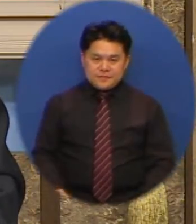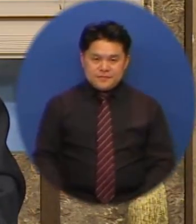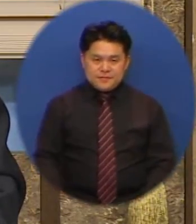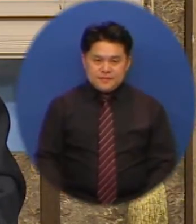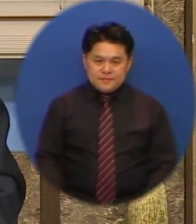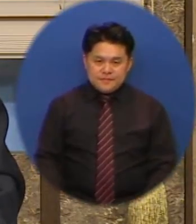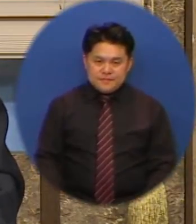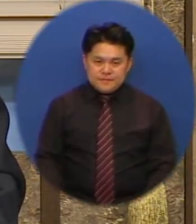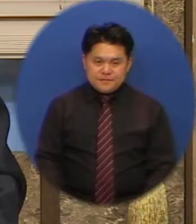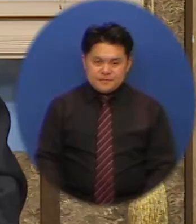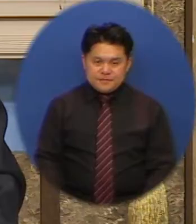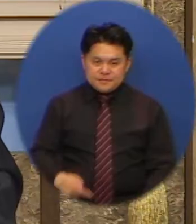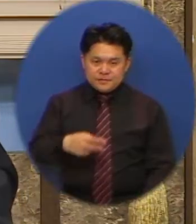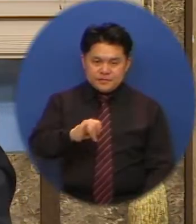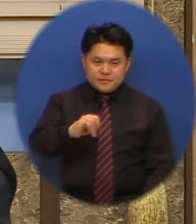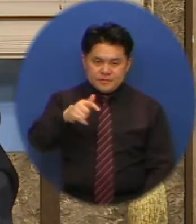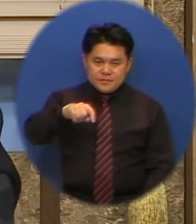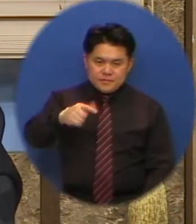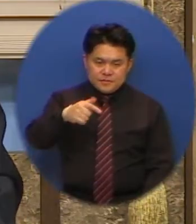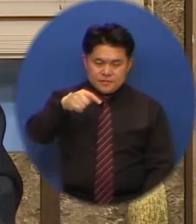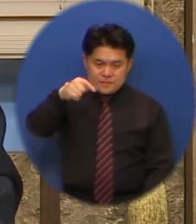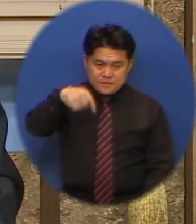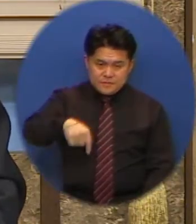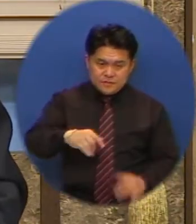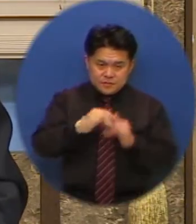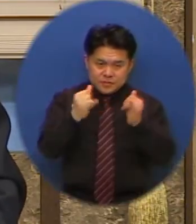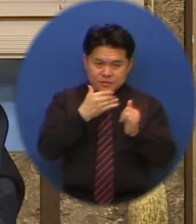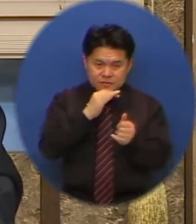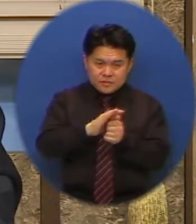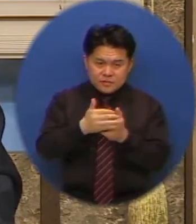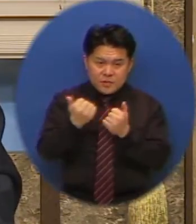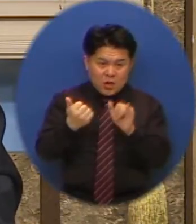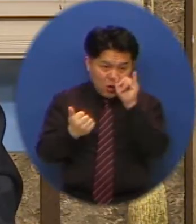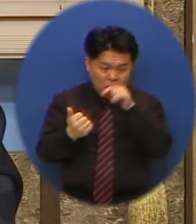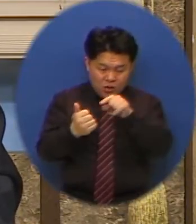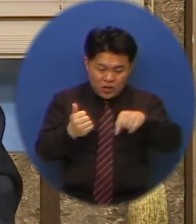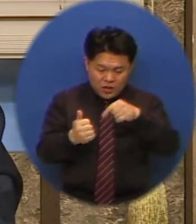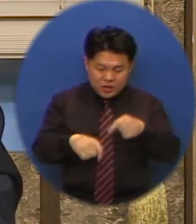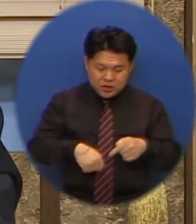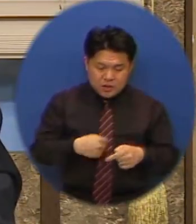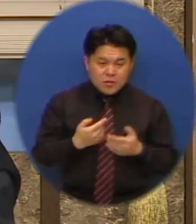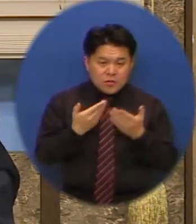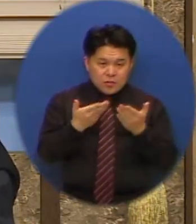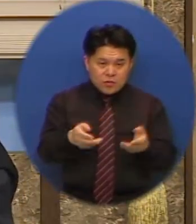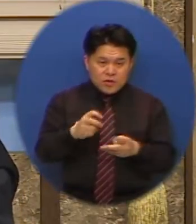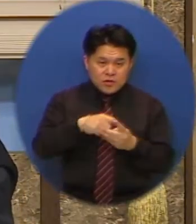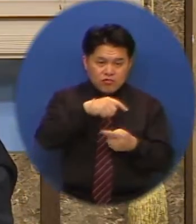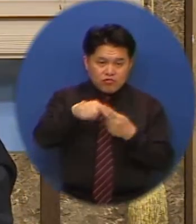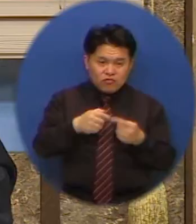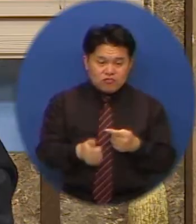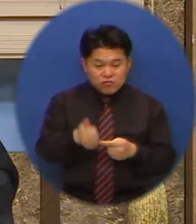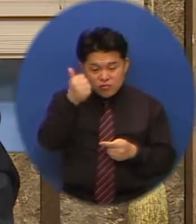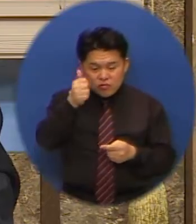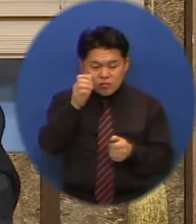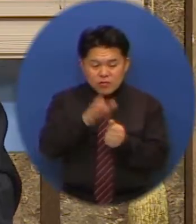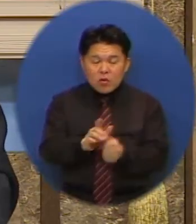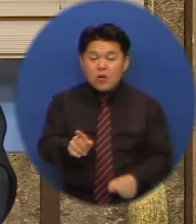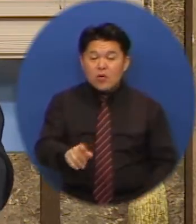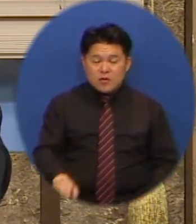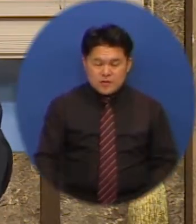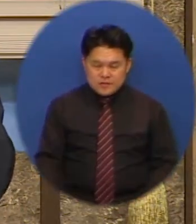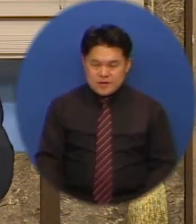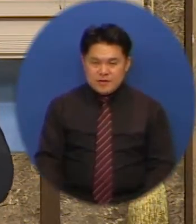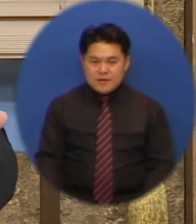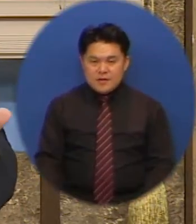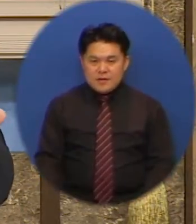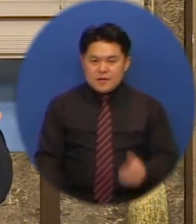가급적이면 시군구 사회복지협의회 자원봉사 센터를 운영하는 이제 위탁을 시키면은